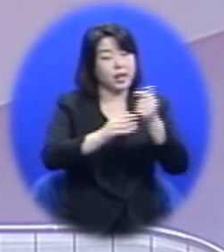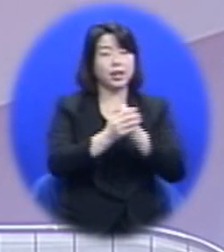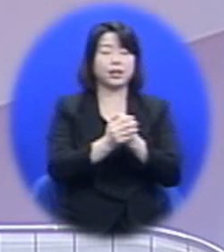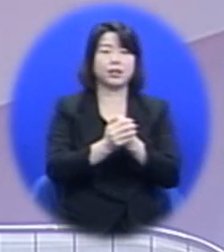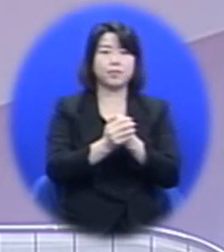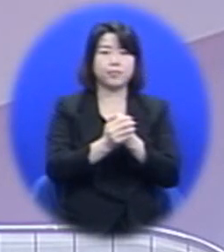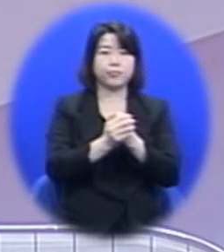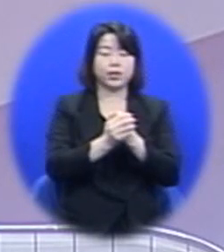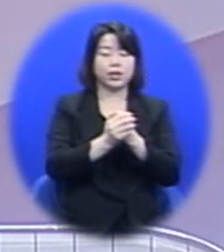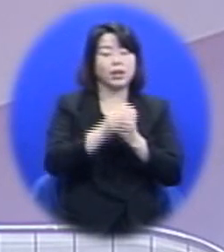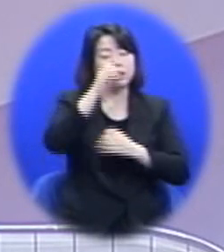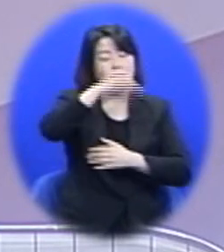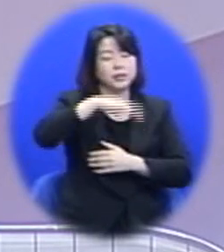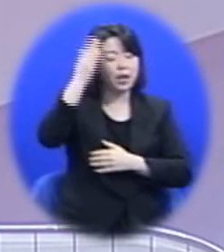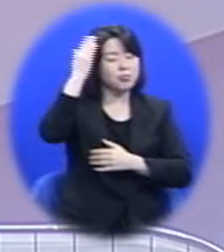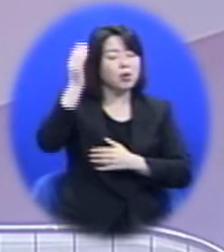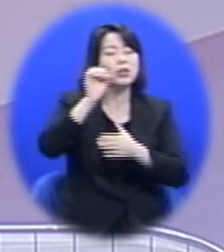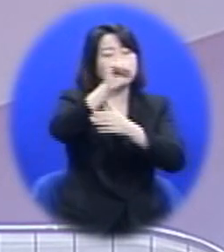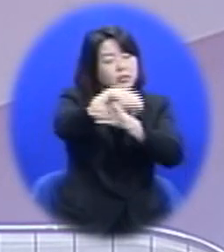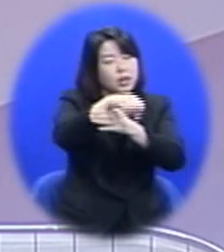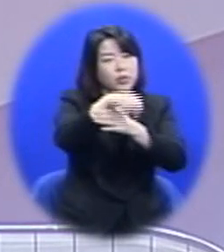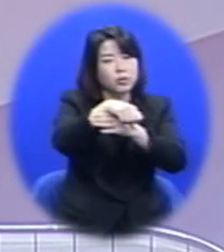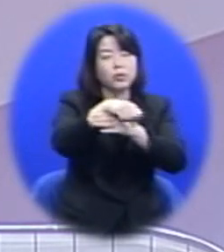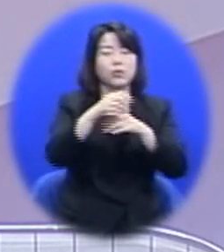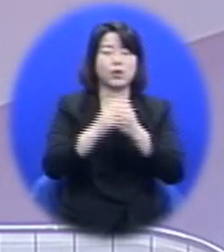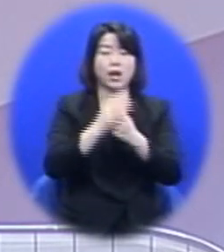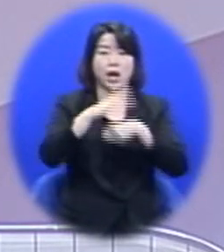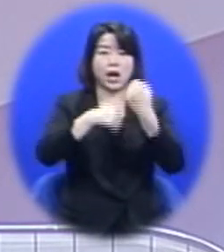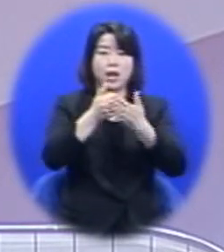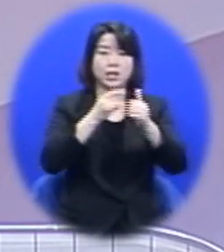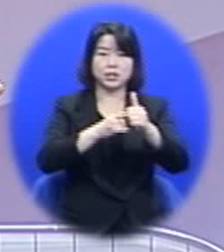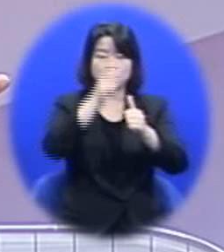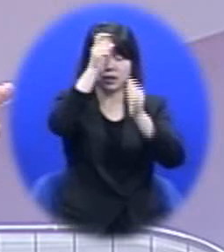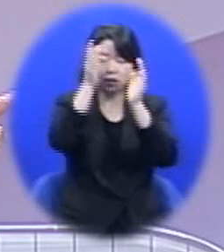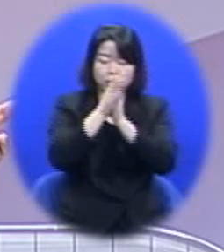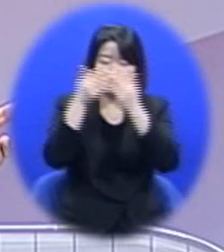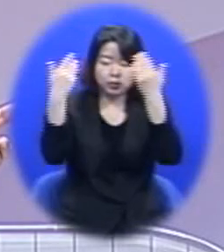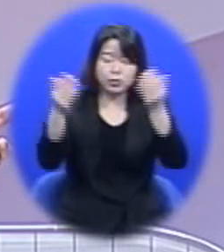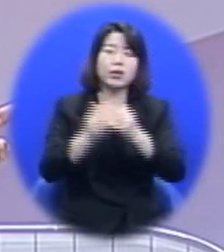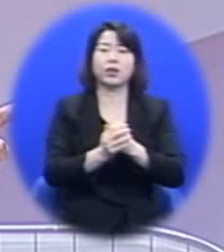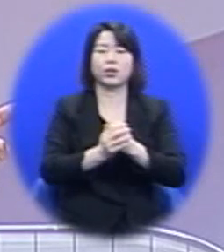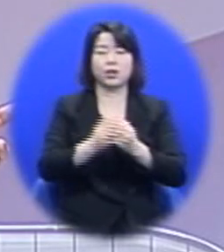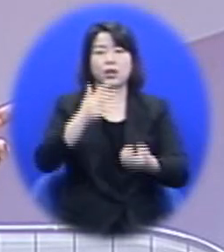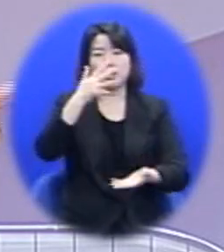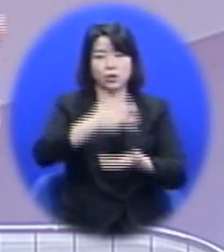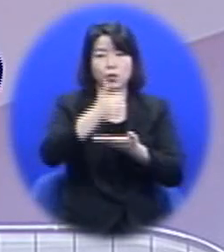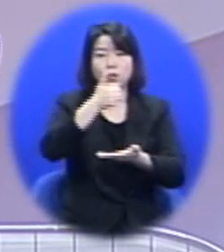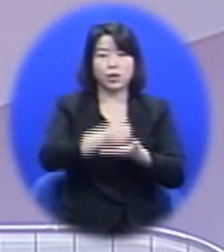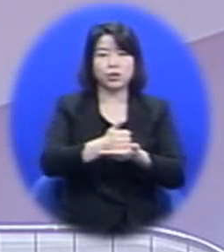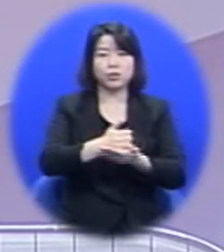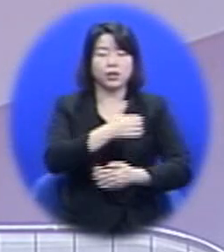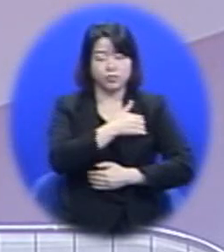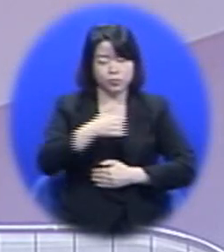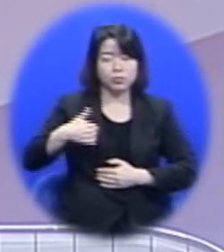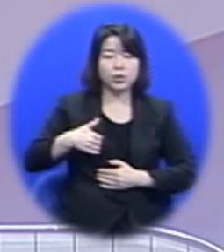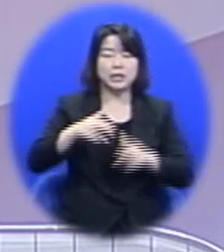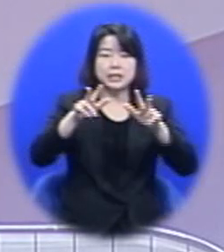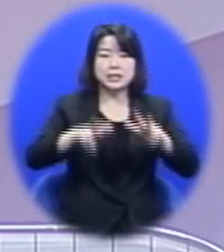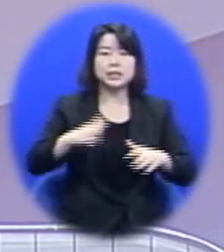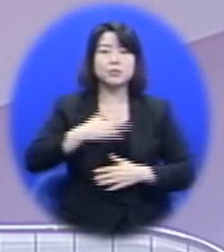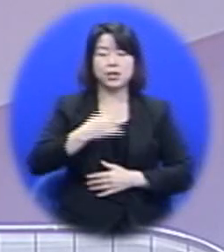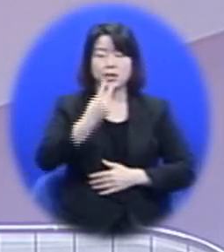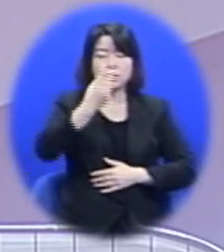그냥 머리 디밀고 거기서 하나님께 기도했습니다. 여호와여 넉넉하오니 지금 내 생명을